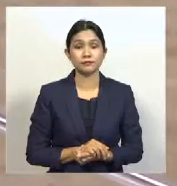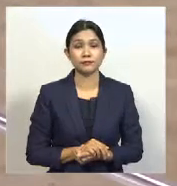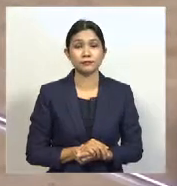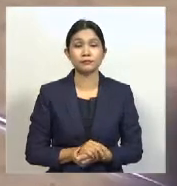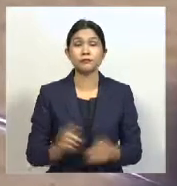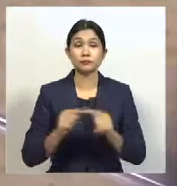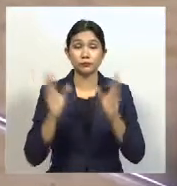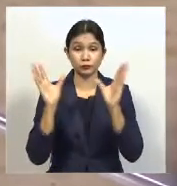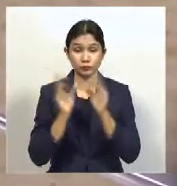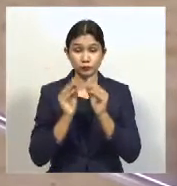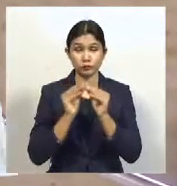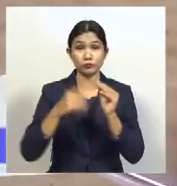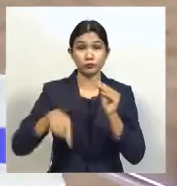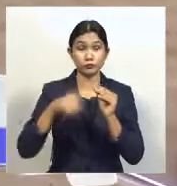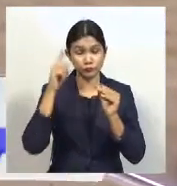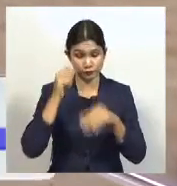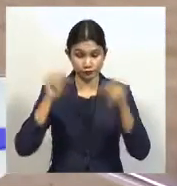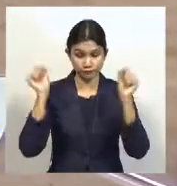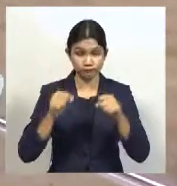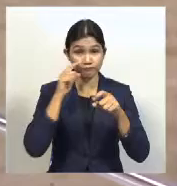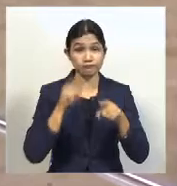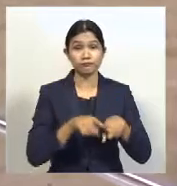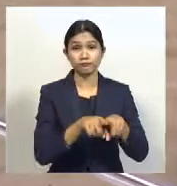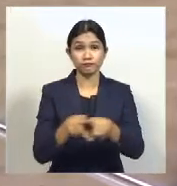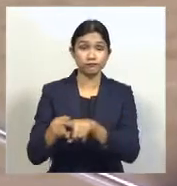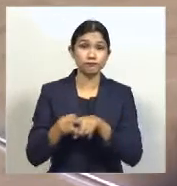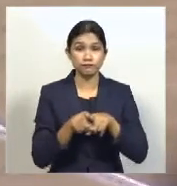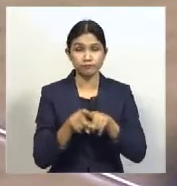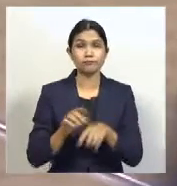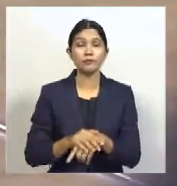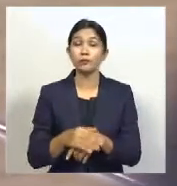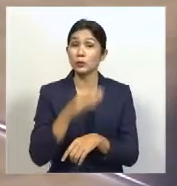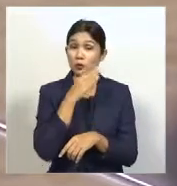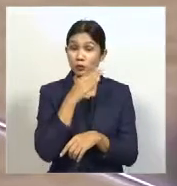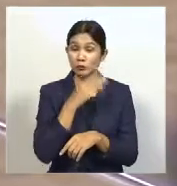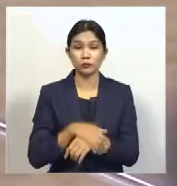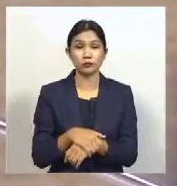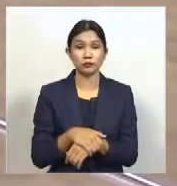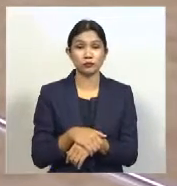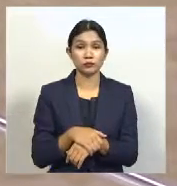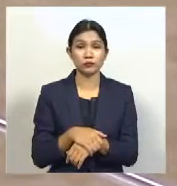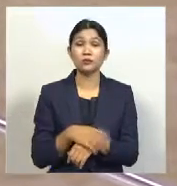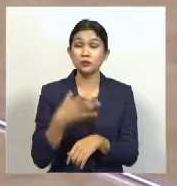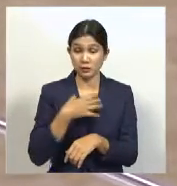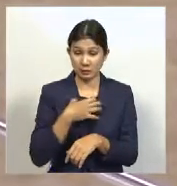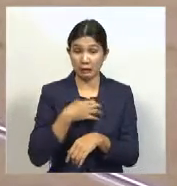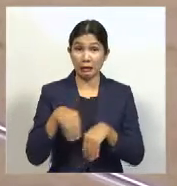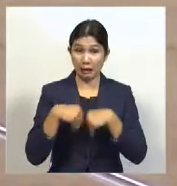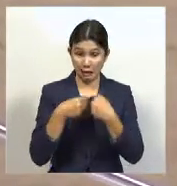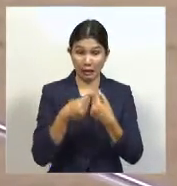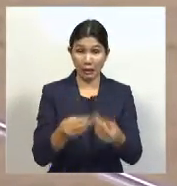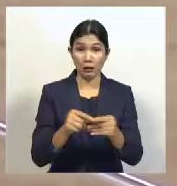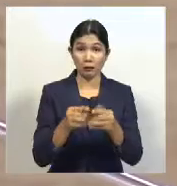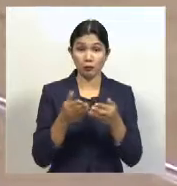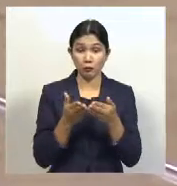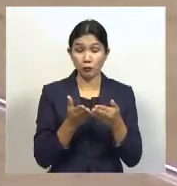ที่ประชุมก็ได้ข้อสรุปตรงกันว่าถ้าหากว่ายังจะมีพระราชพิธีพยุห